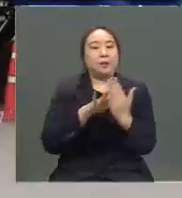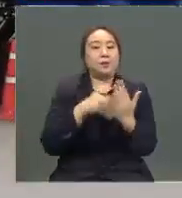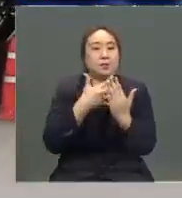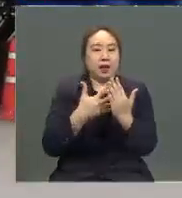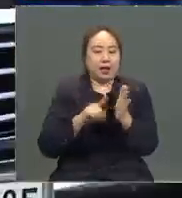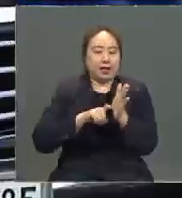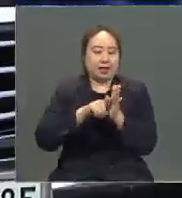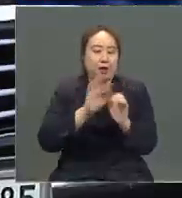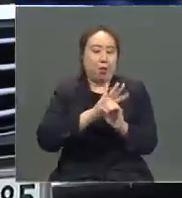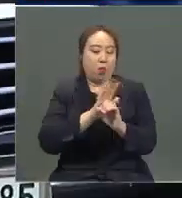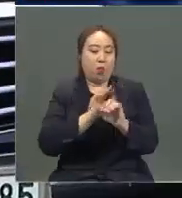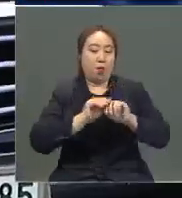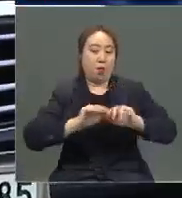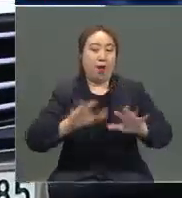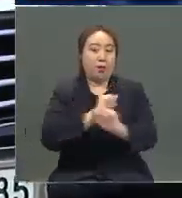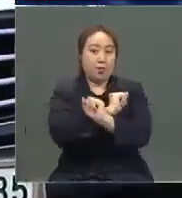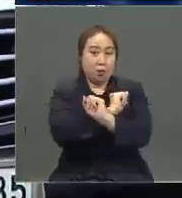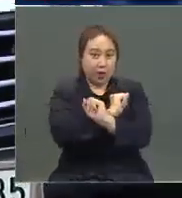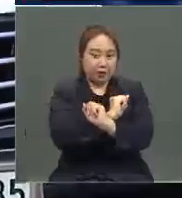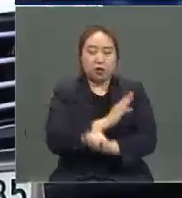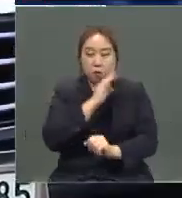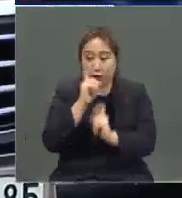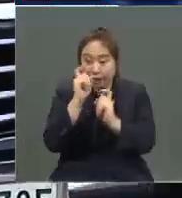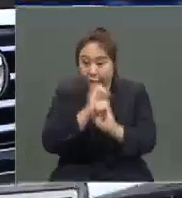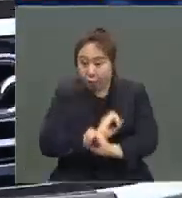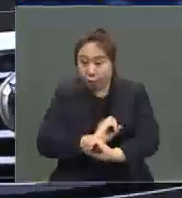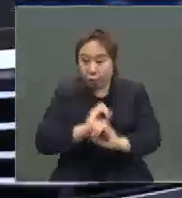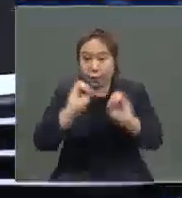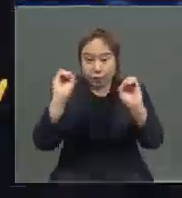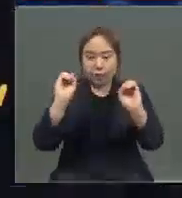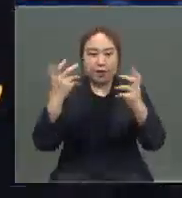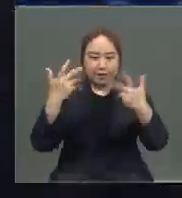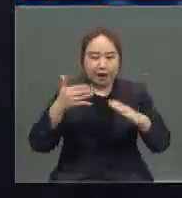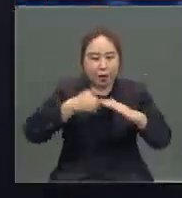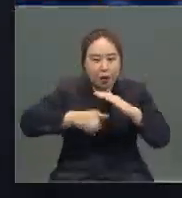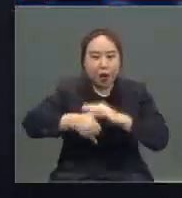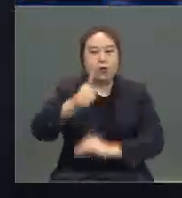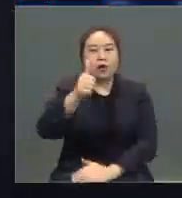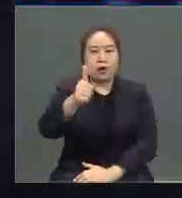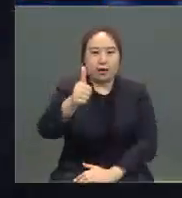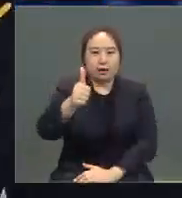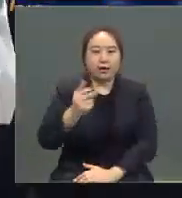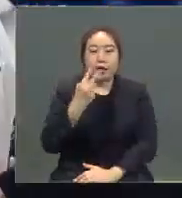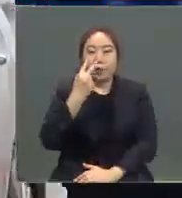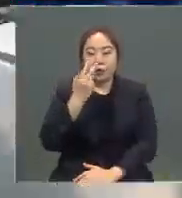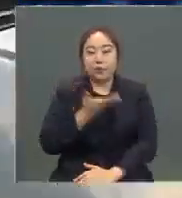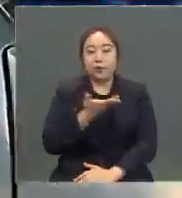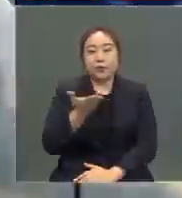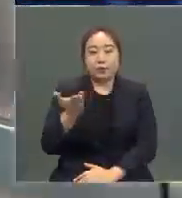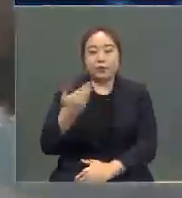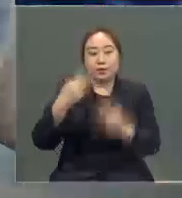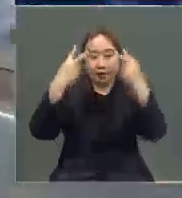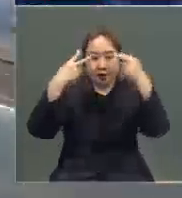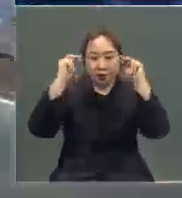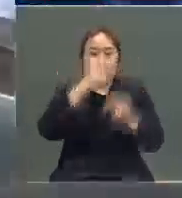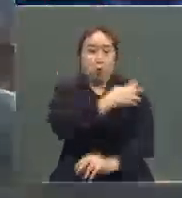ป้องกันการแพร่ระบาดของเชื้อเมื่อปลอดภัยแล้วจึงจะอนุญาตให้สามารถผ่านได้ฟังประเด็นนี้เพิ่มเติมจากท